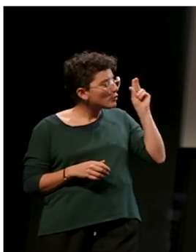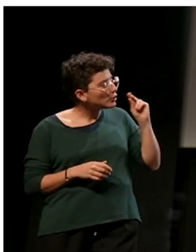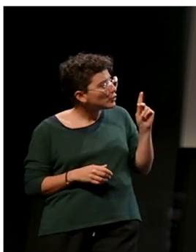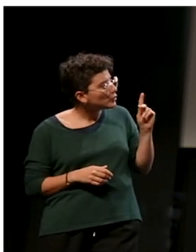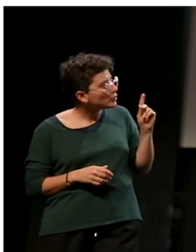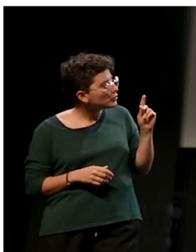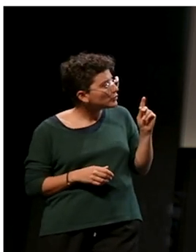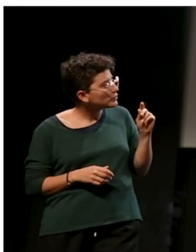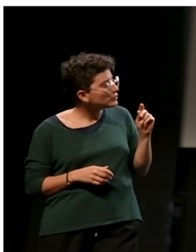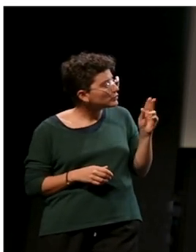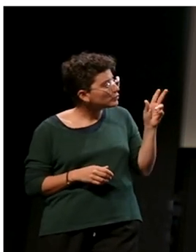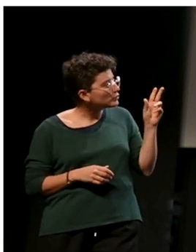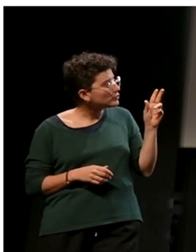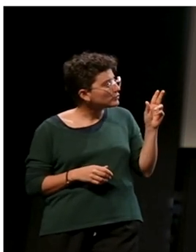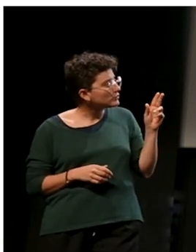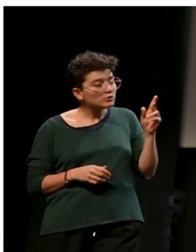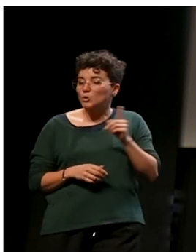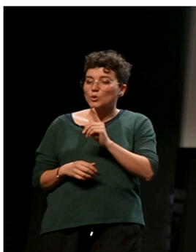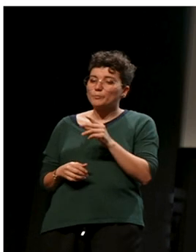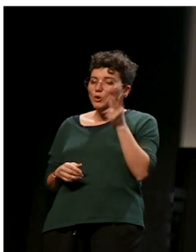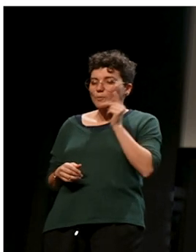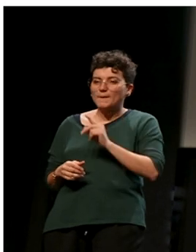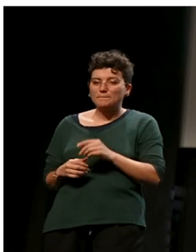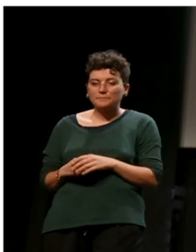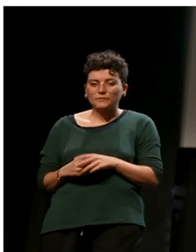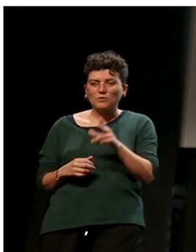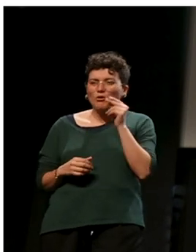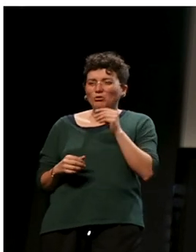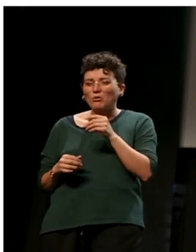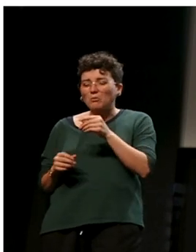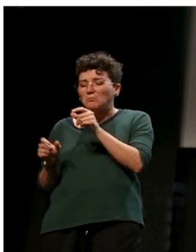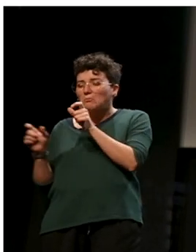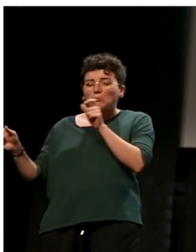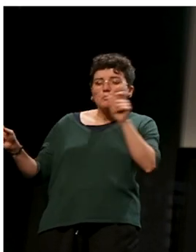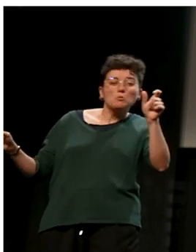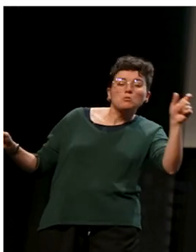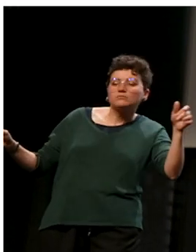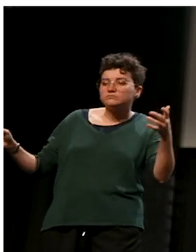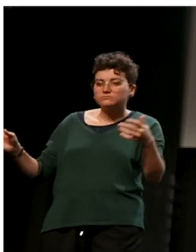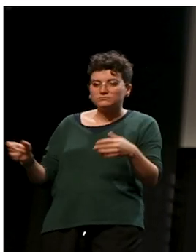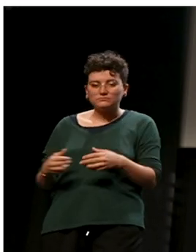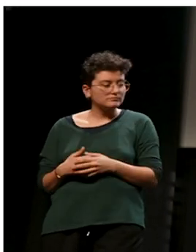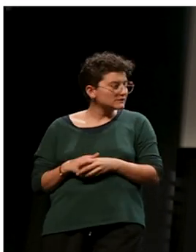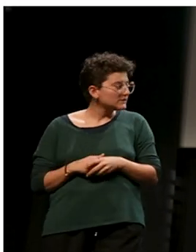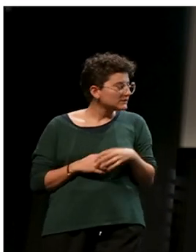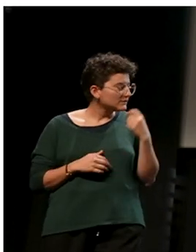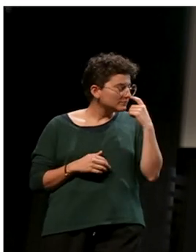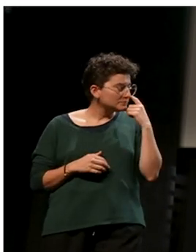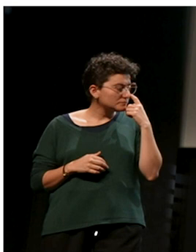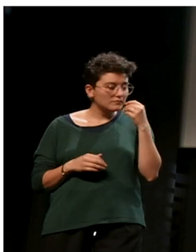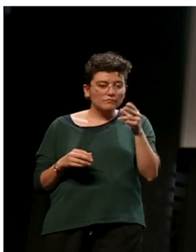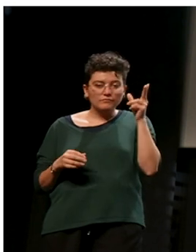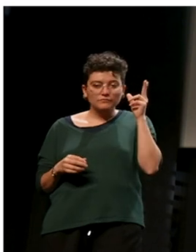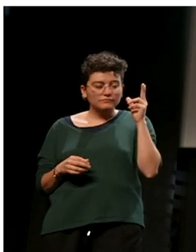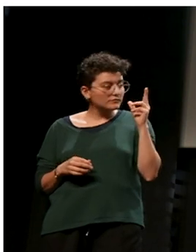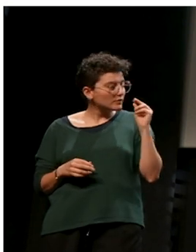Étienne, est-ce que tu entends Non, j'entends un mot sur 5. J'entends que Gaëtan, désolé. Viens à ma place, peut-être que c'est le micro, je sais